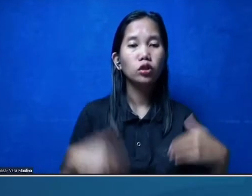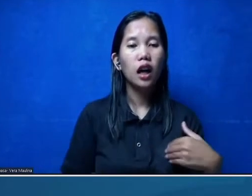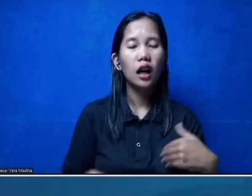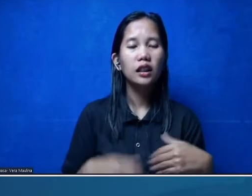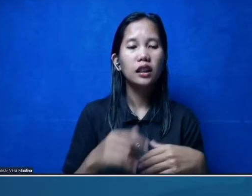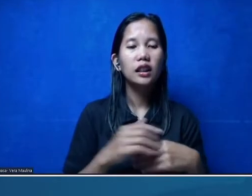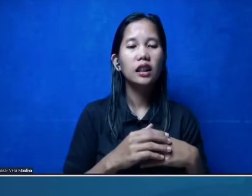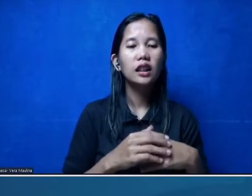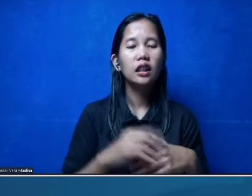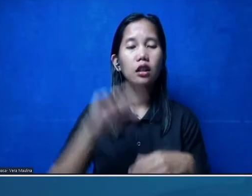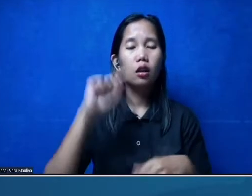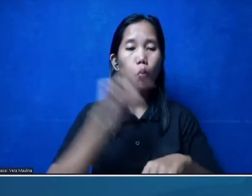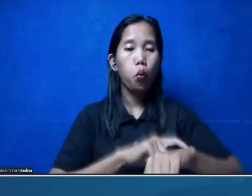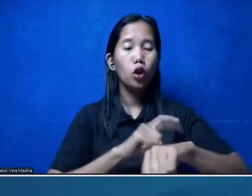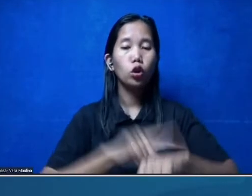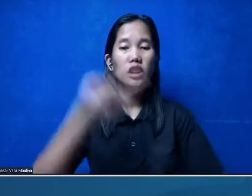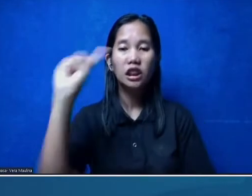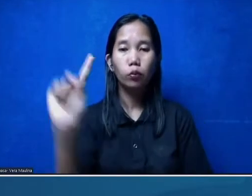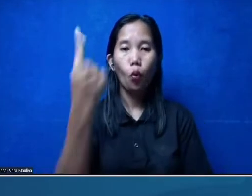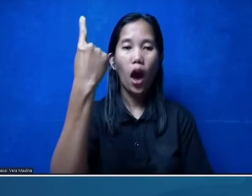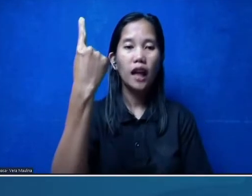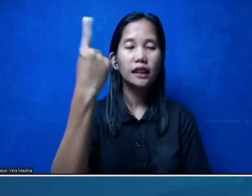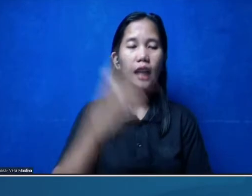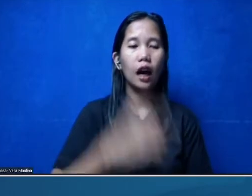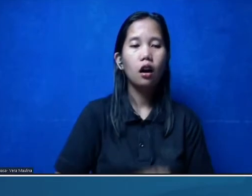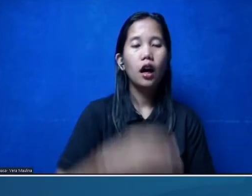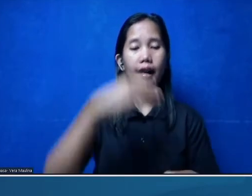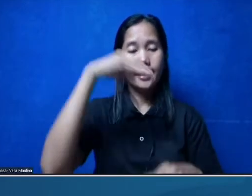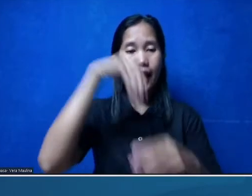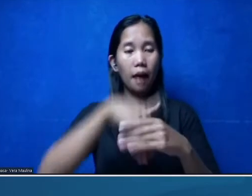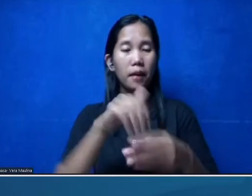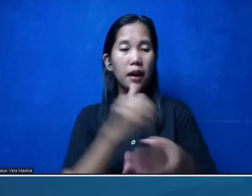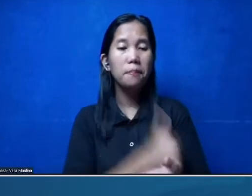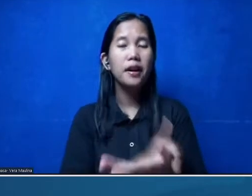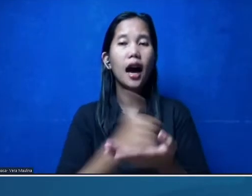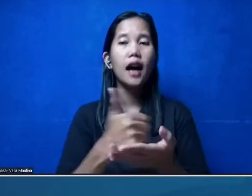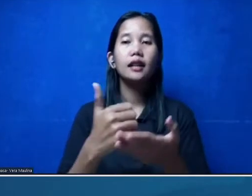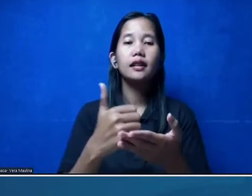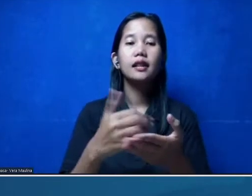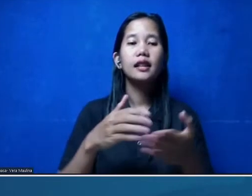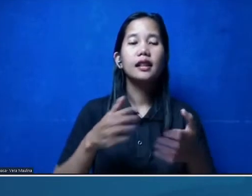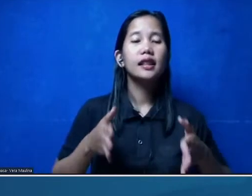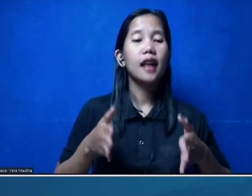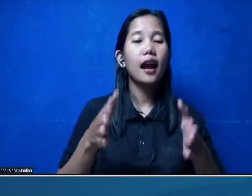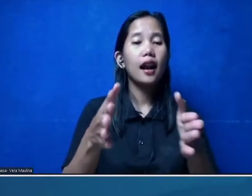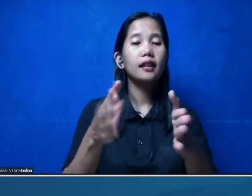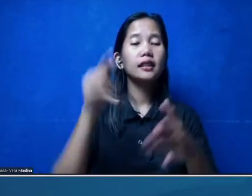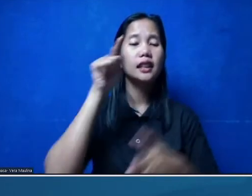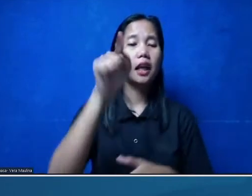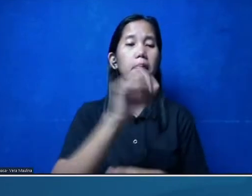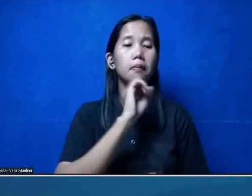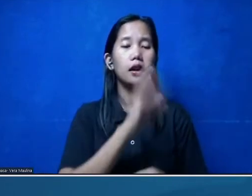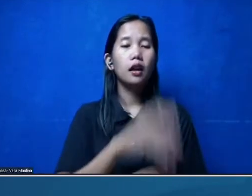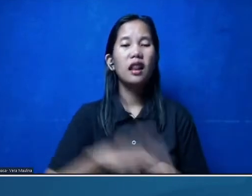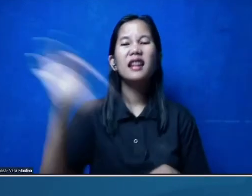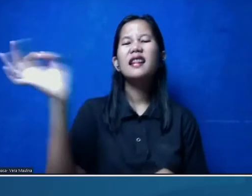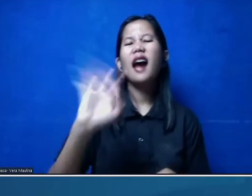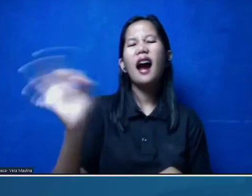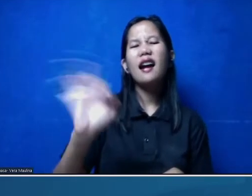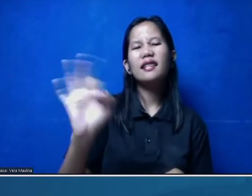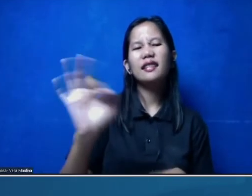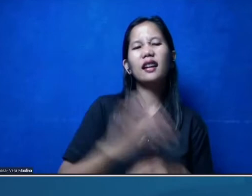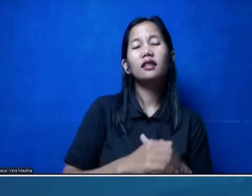dalam dia tidak ada kebenaran apabila ia berkata dusta ia berkata atas kehendaknya sendiri